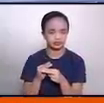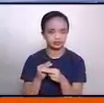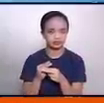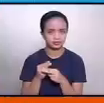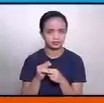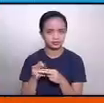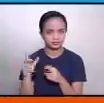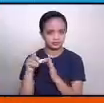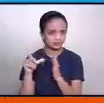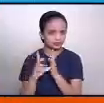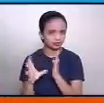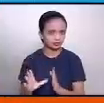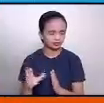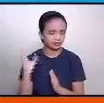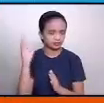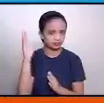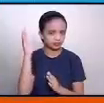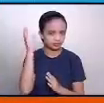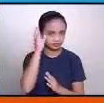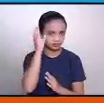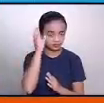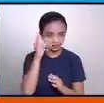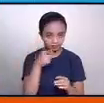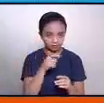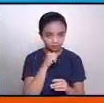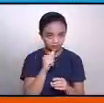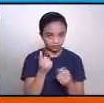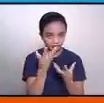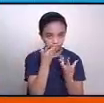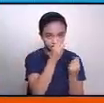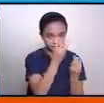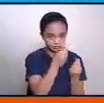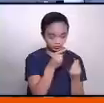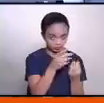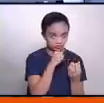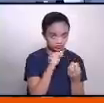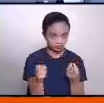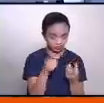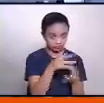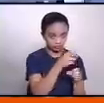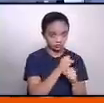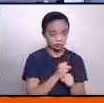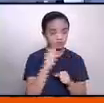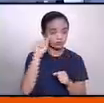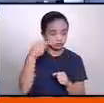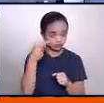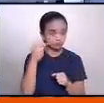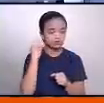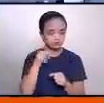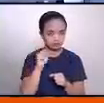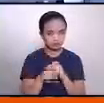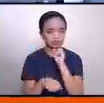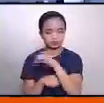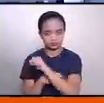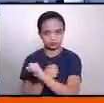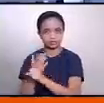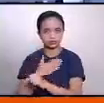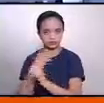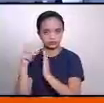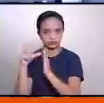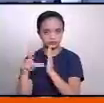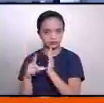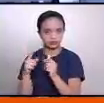si Attorney Quinones po. Si Attorney Quinones, hindi kanya ba ina-update? Kasi siya ba ang kinuha mong lawyer? Yung una po, opo, yun po yung una kong